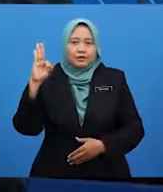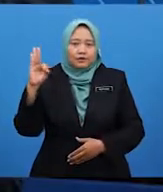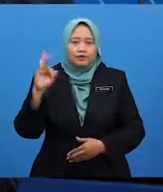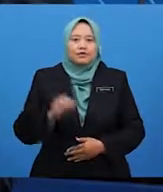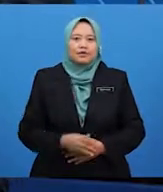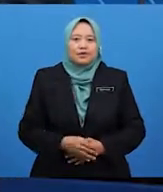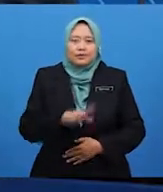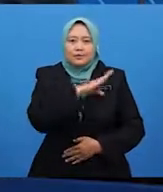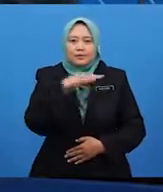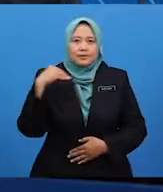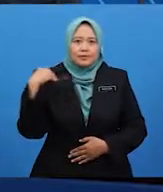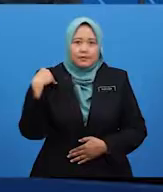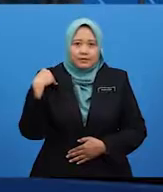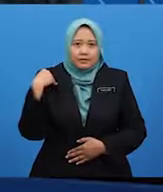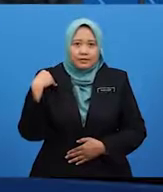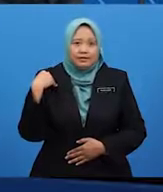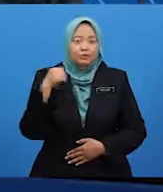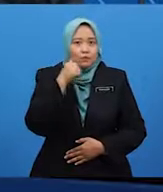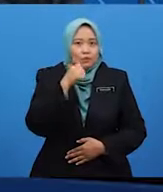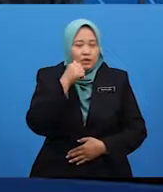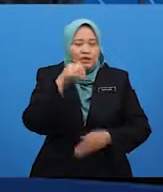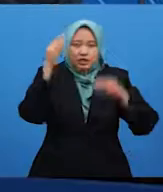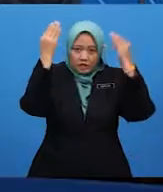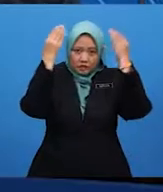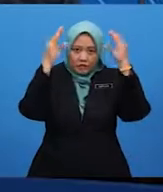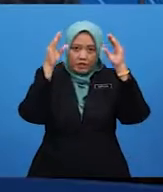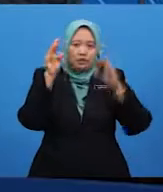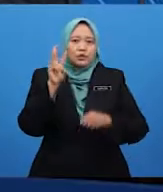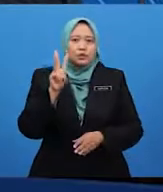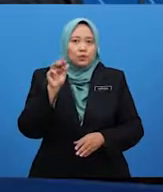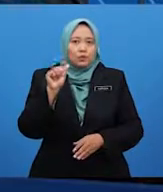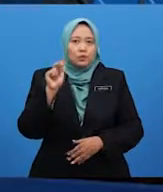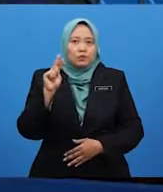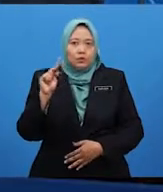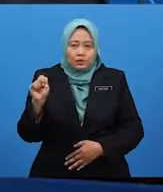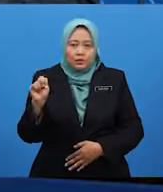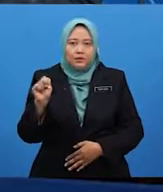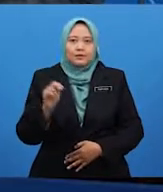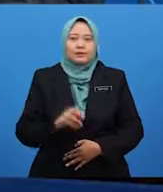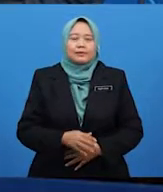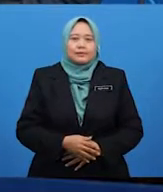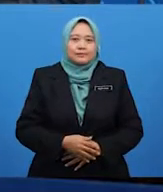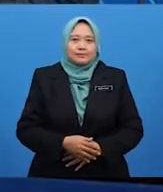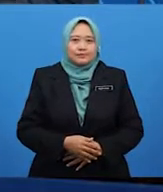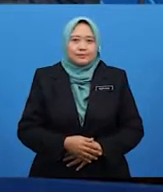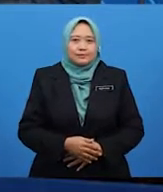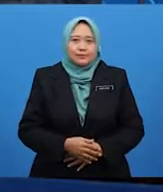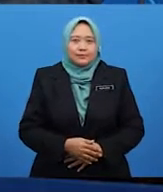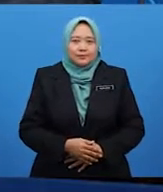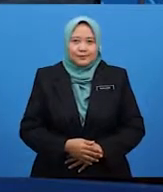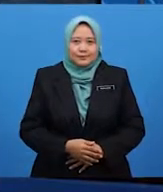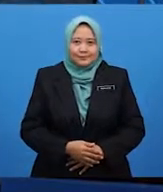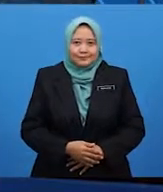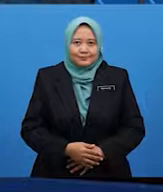kanan saya ialah Cikgu Wan yang cukup jelita, cantik, menawan. Cikgu. Apa khabar Cikgu Arif? Alhamdulillah sihat. Cikgu Don, bagaimana Cikgu Don?